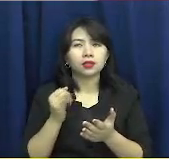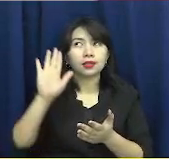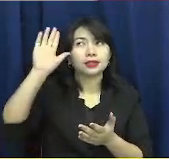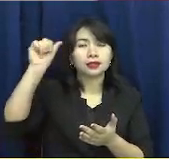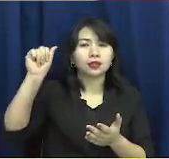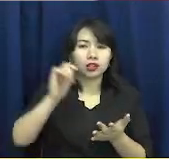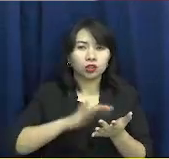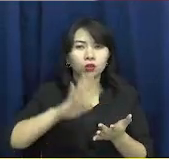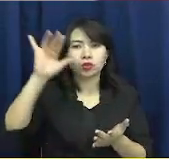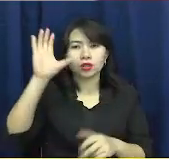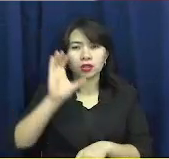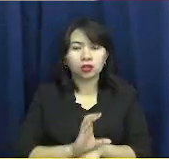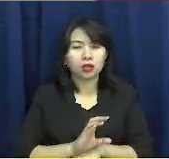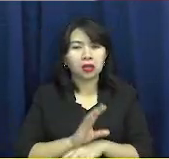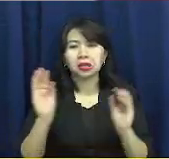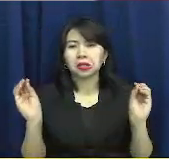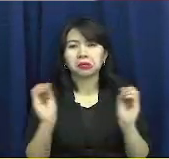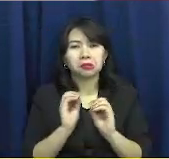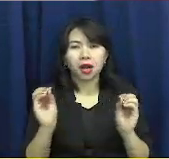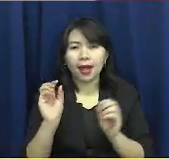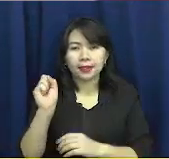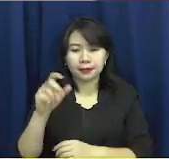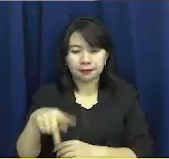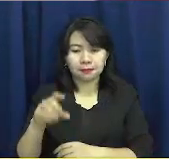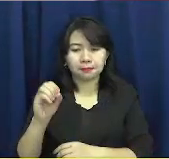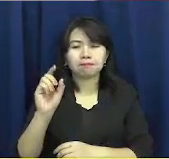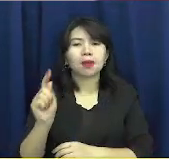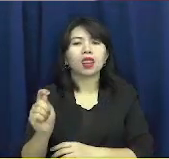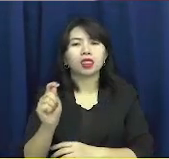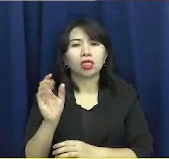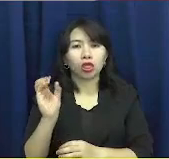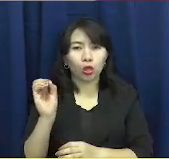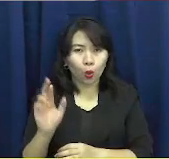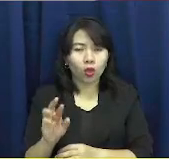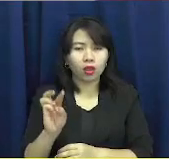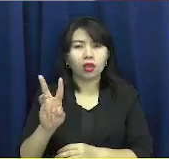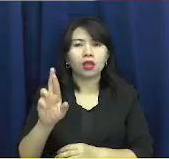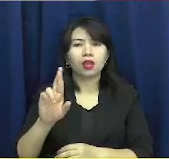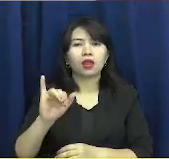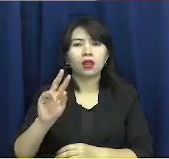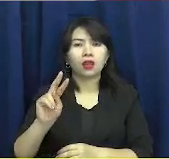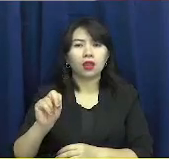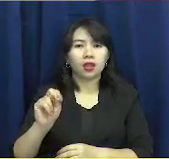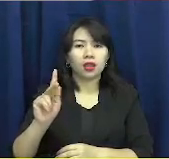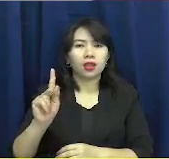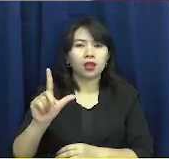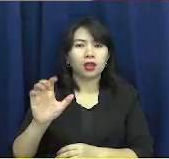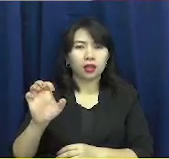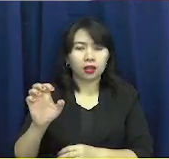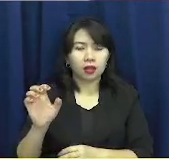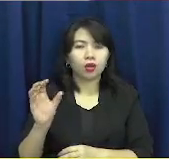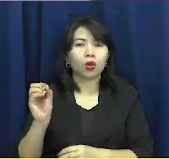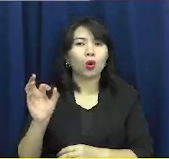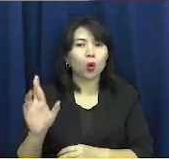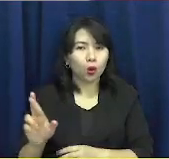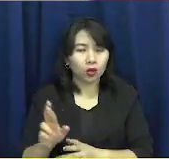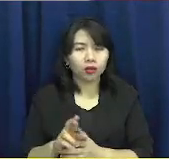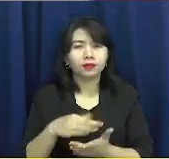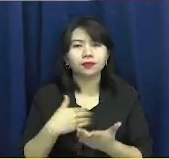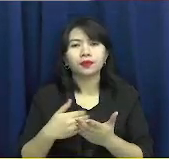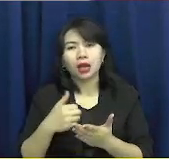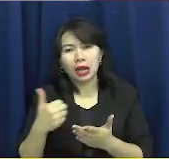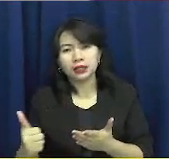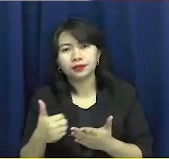church, not having what? Spot or wrinkle or any